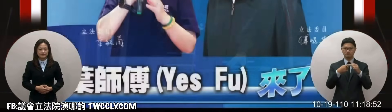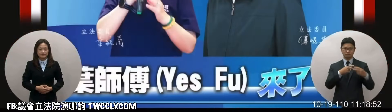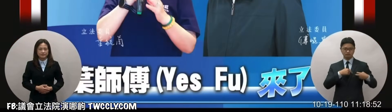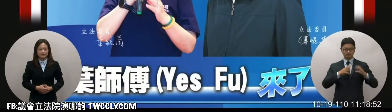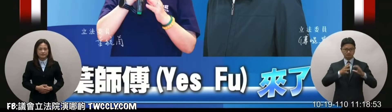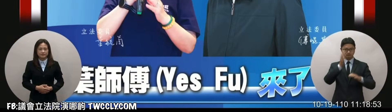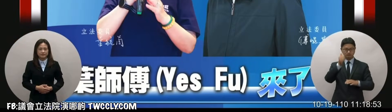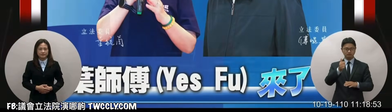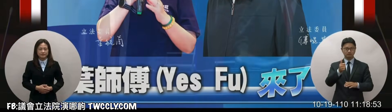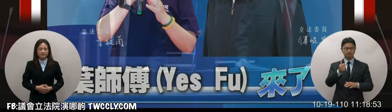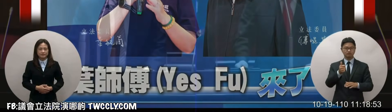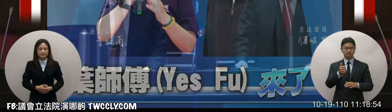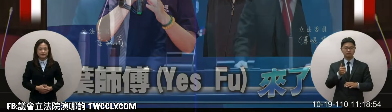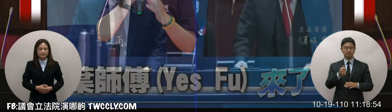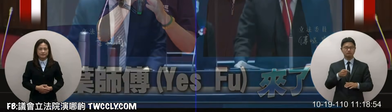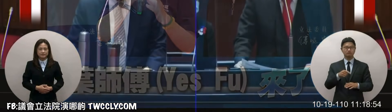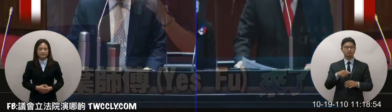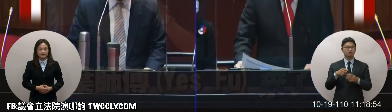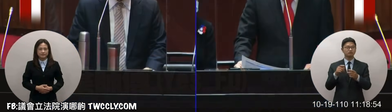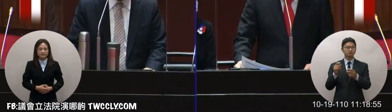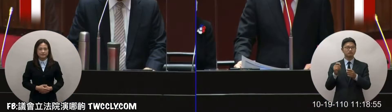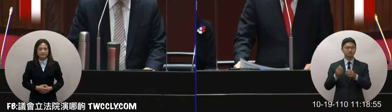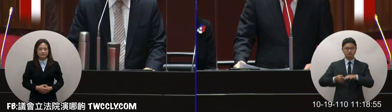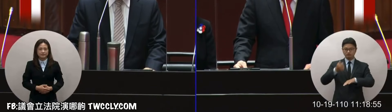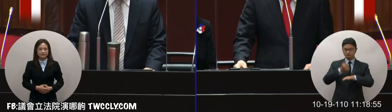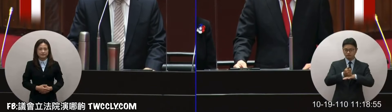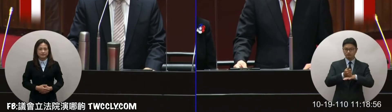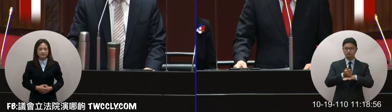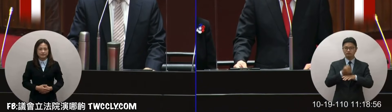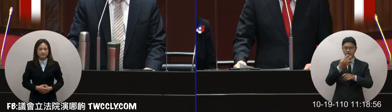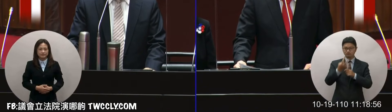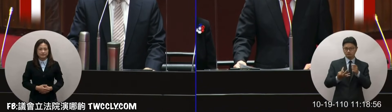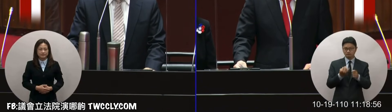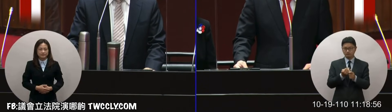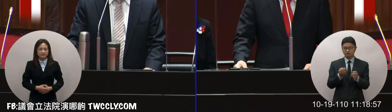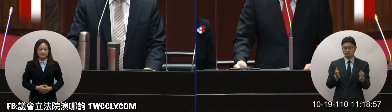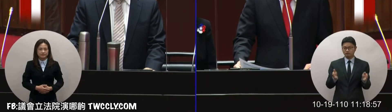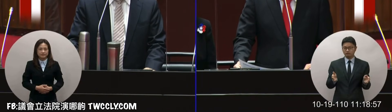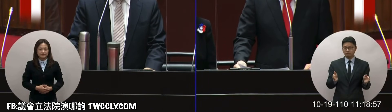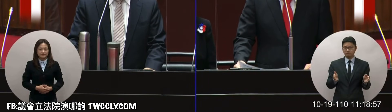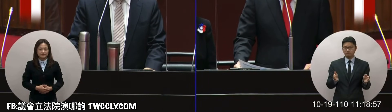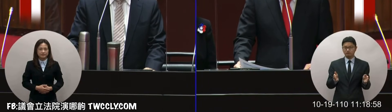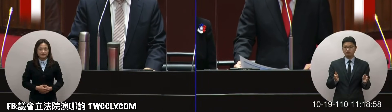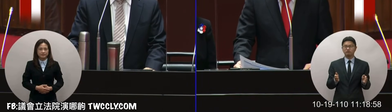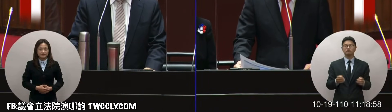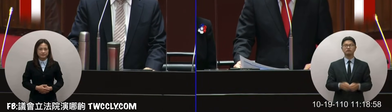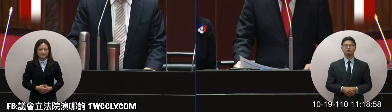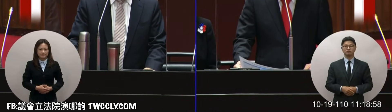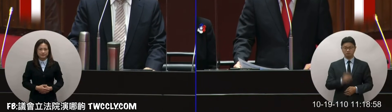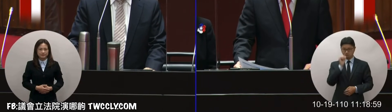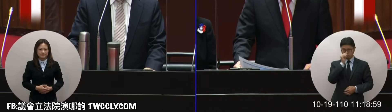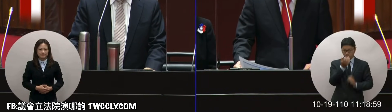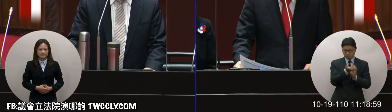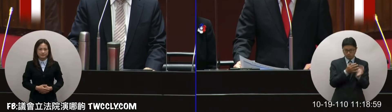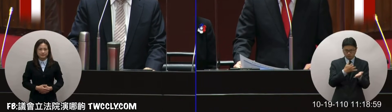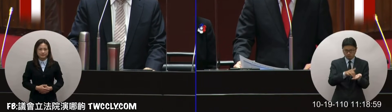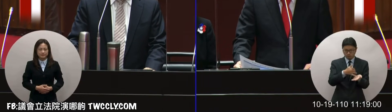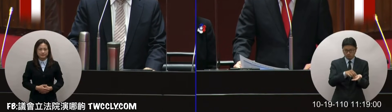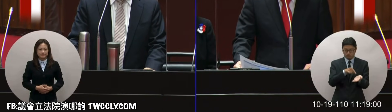府这几年总共增加的特别预